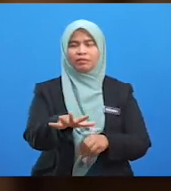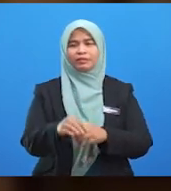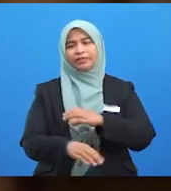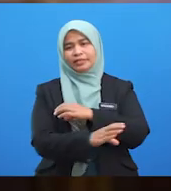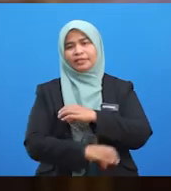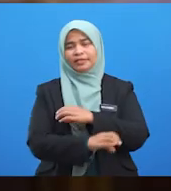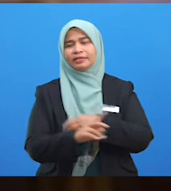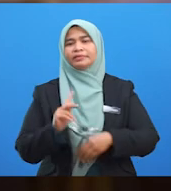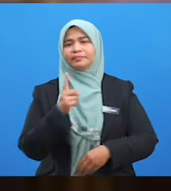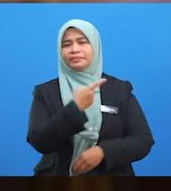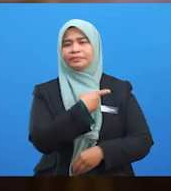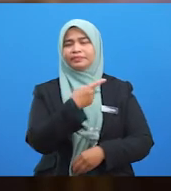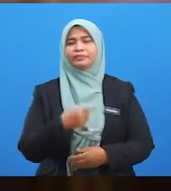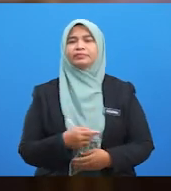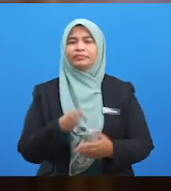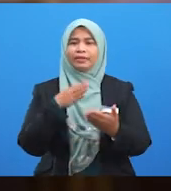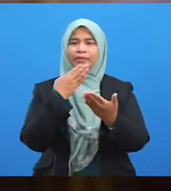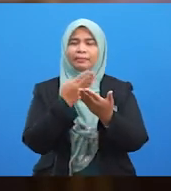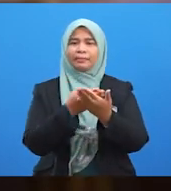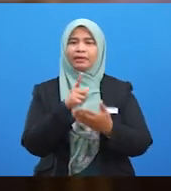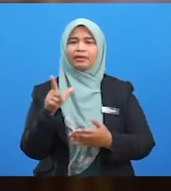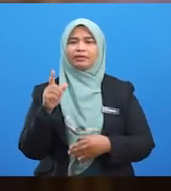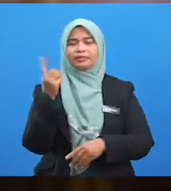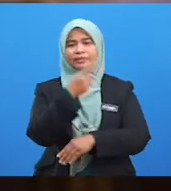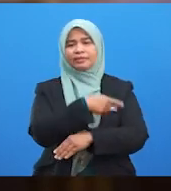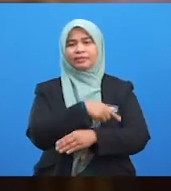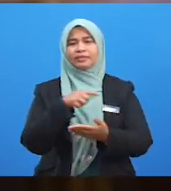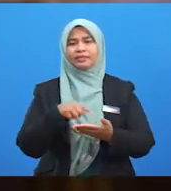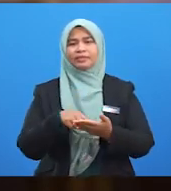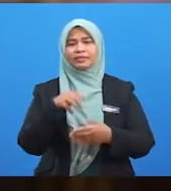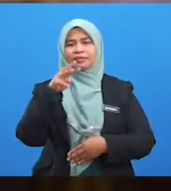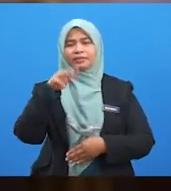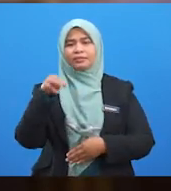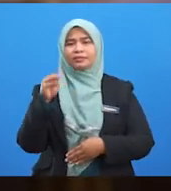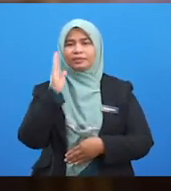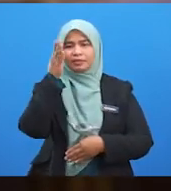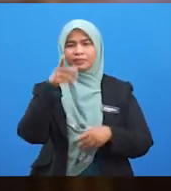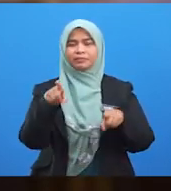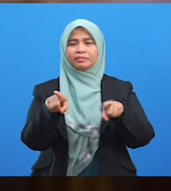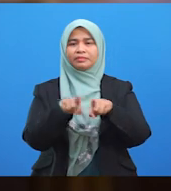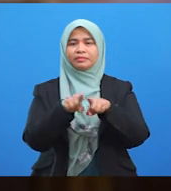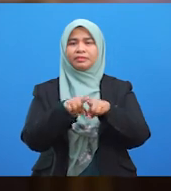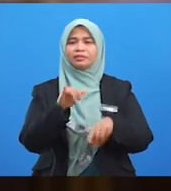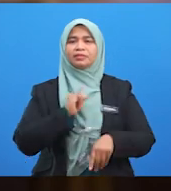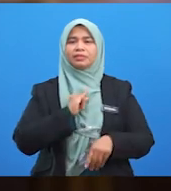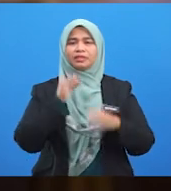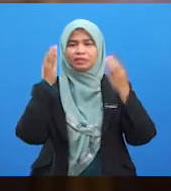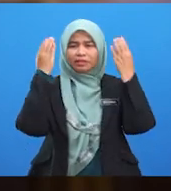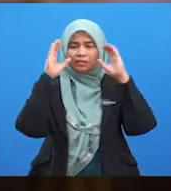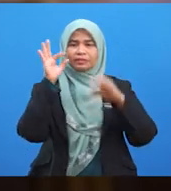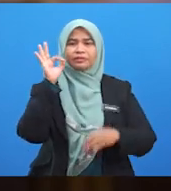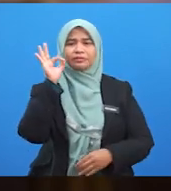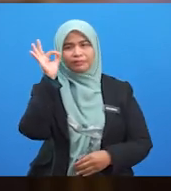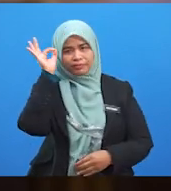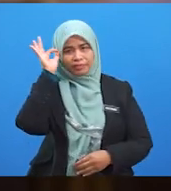ini. Baiklah, hari ini murid-murid akan bersama-sama saya, Cikgu Fairuz dari SMK